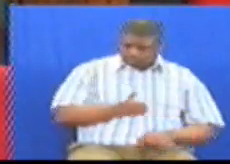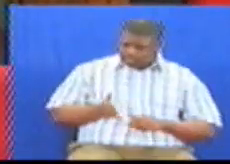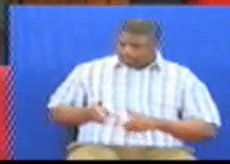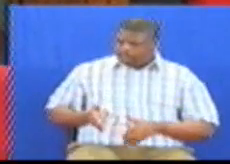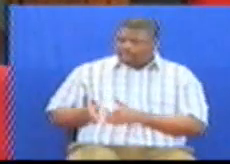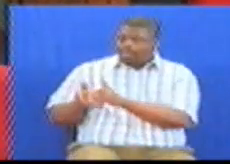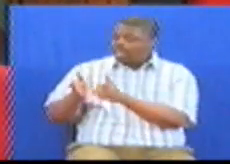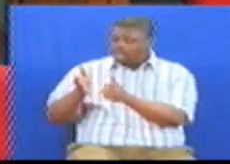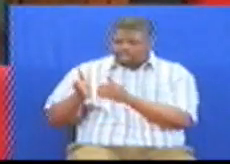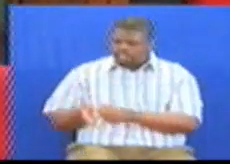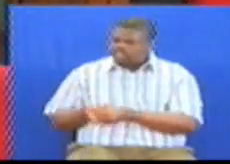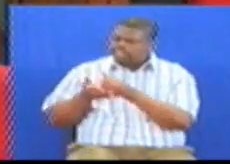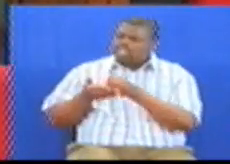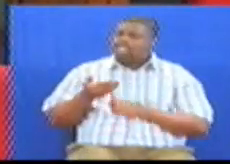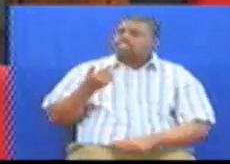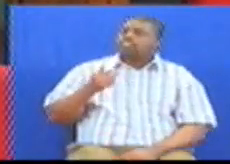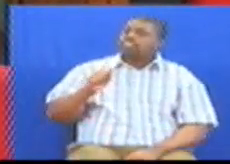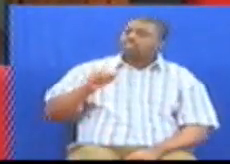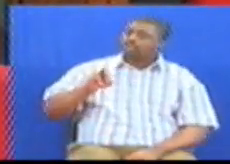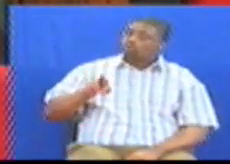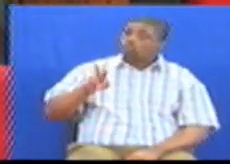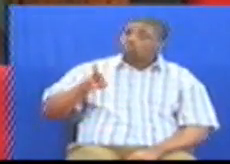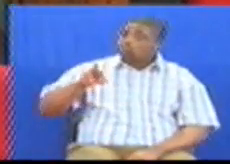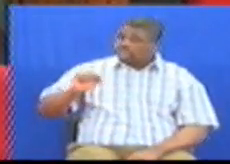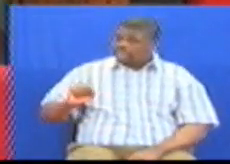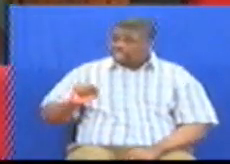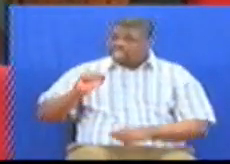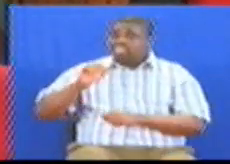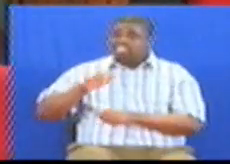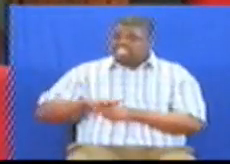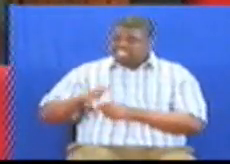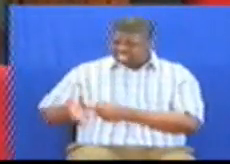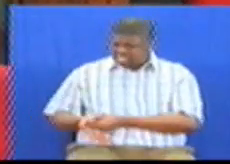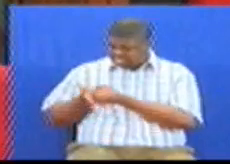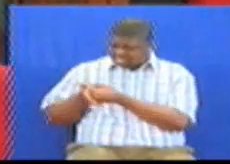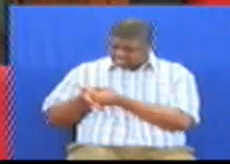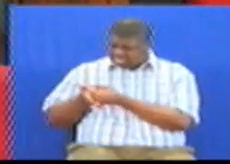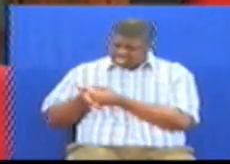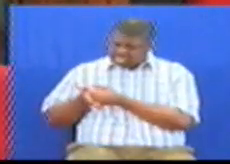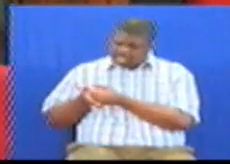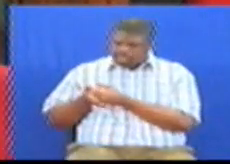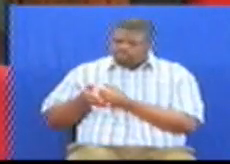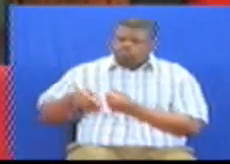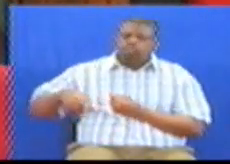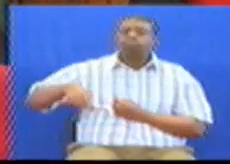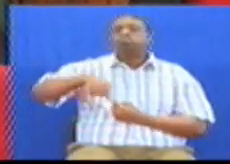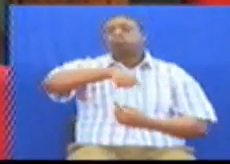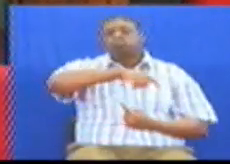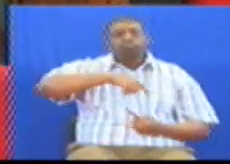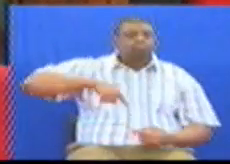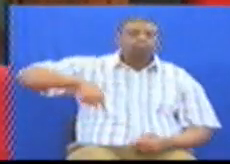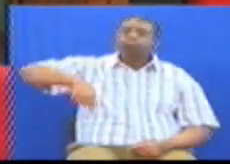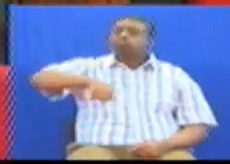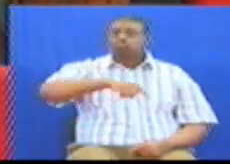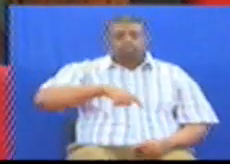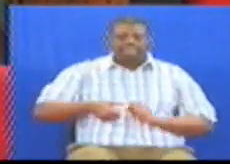ni barabara za TARURA, ambazo nyingi sasa zinaweza kusaidia kutoka kwenye kuweka mizunguko. Sasa